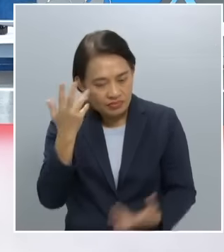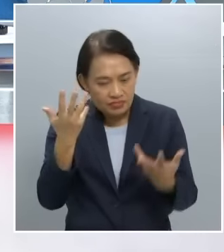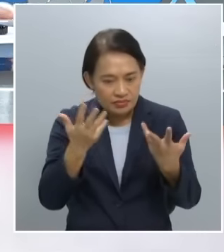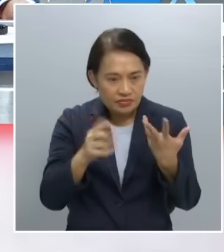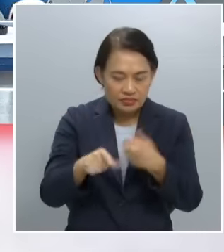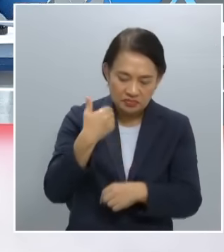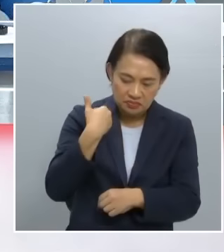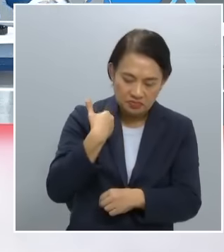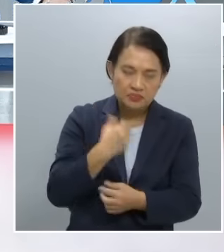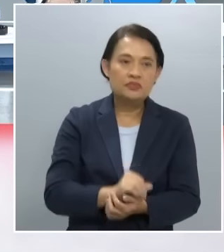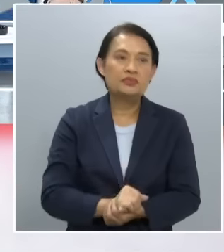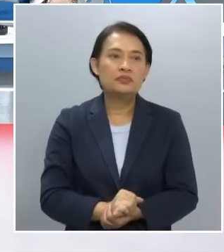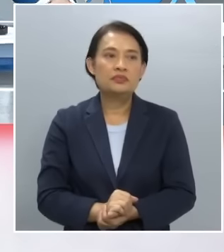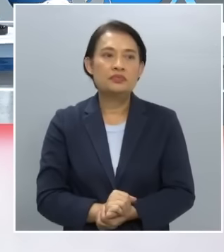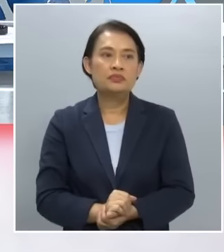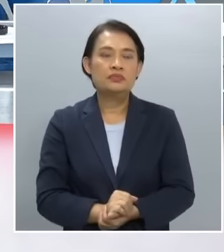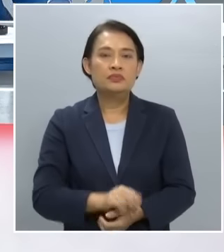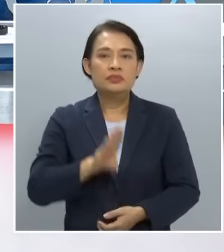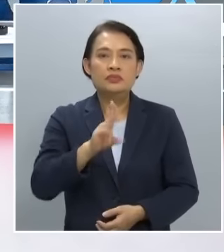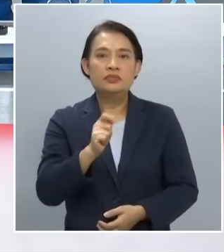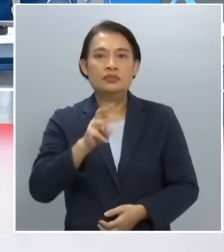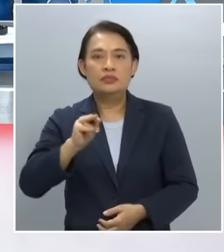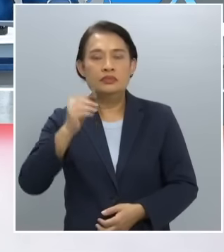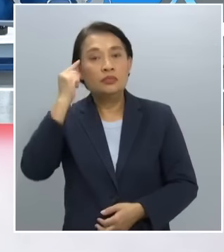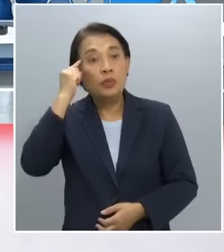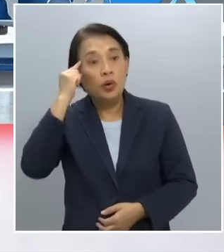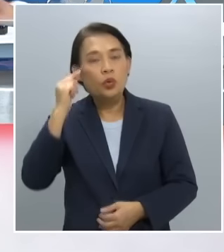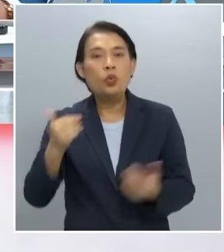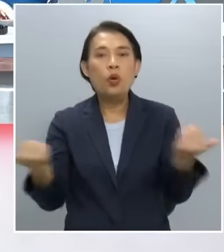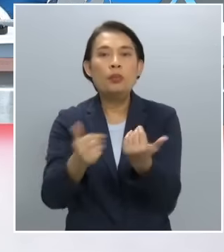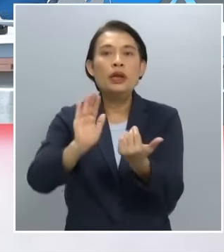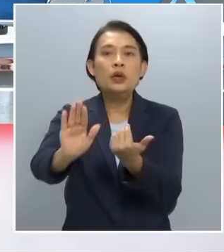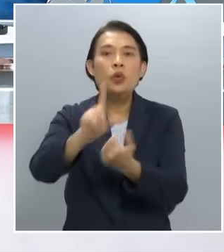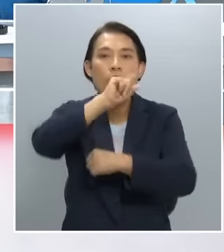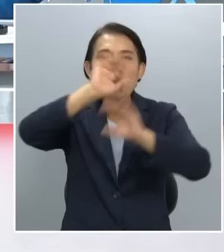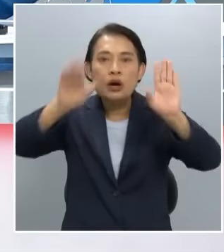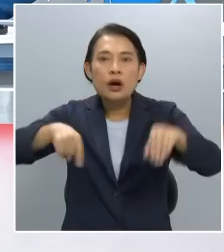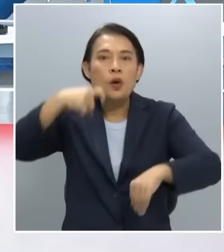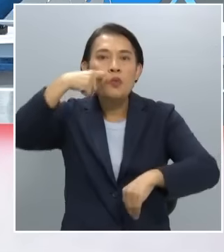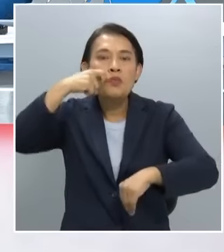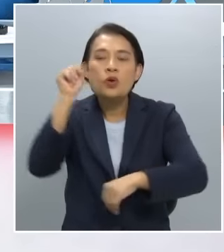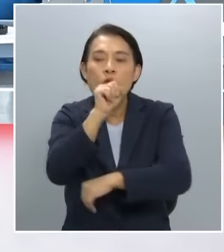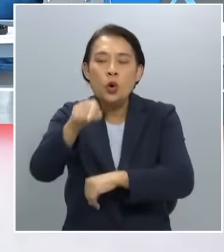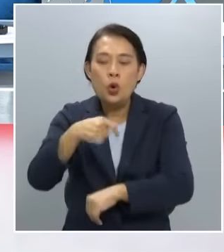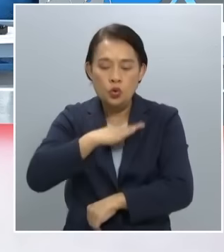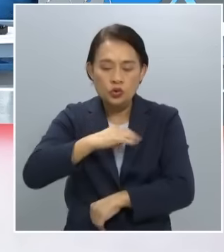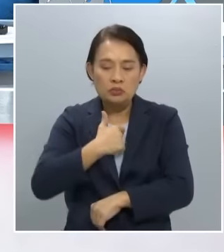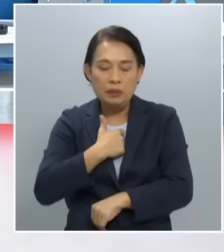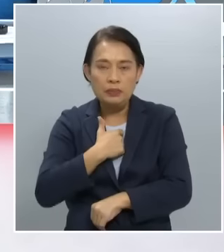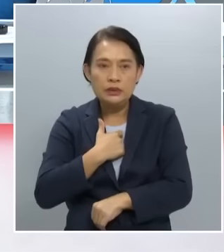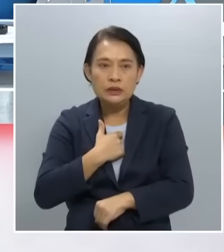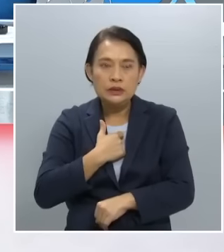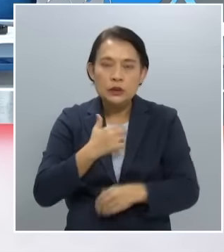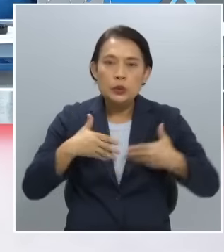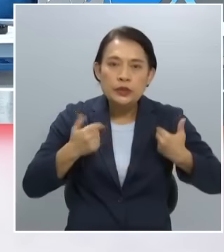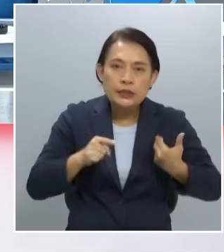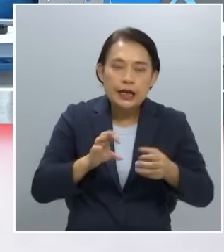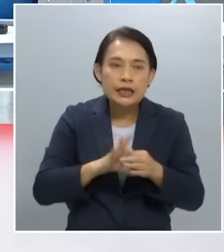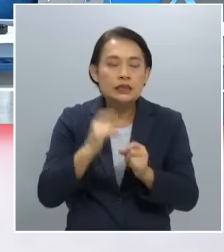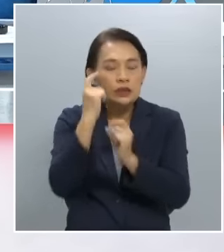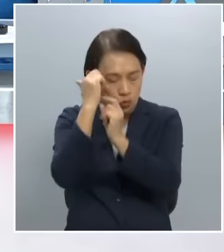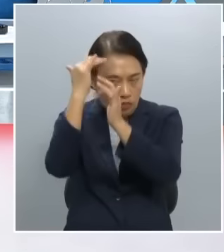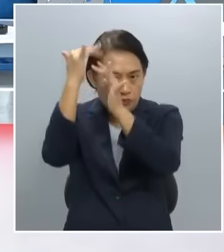ค่ะมาแต่อย่างคุณบอมเขาบอกว่าพอรู้ว่าได้เล่นเป็นลูกพี่เบอร์เาดีใจมากใช่ๆความฝันแล้วครับความฝันนะแต่ก็